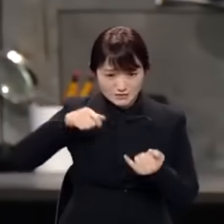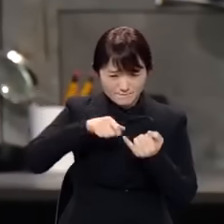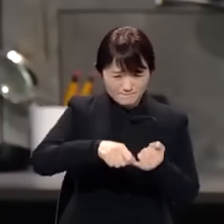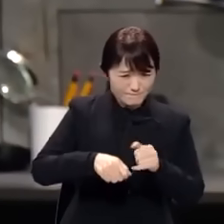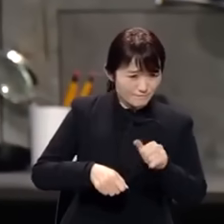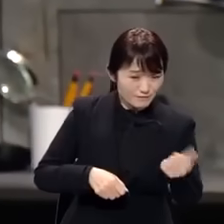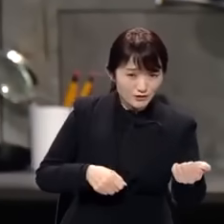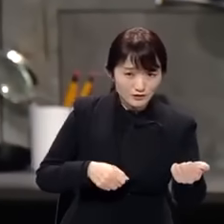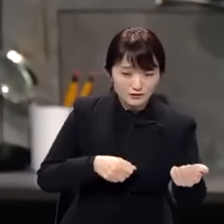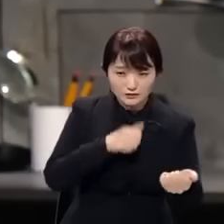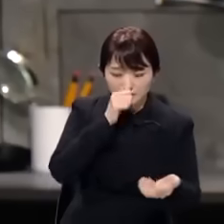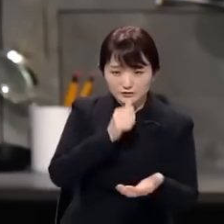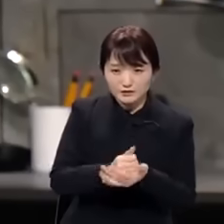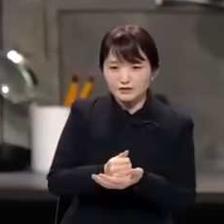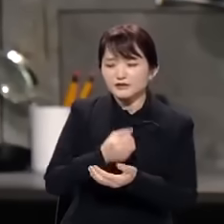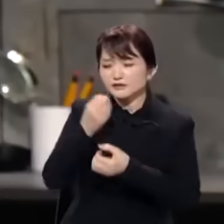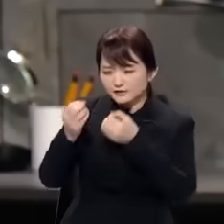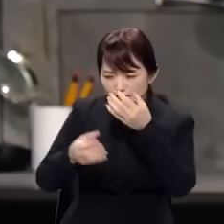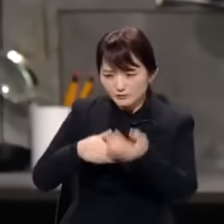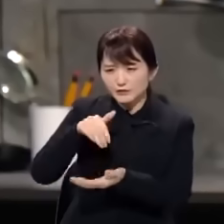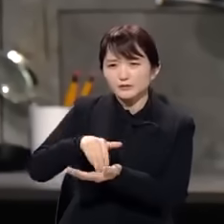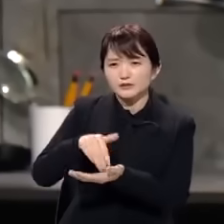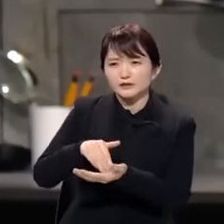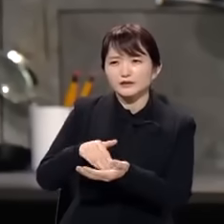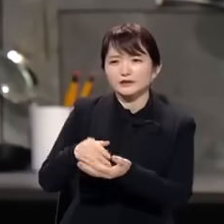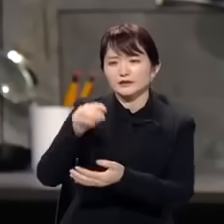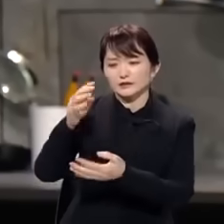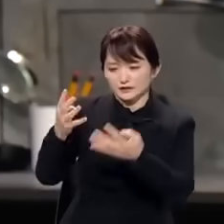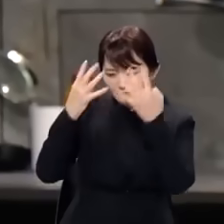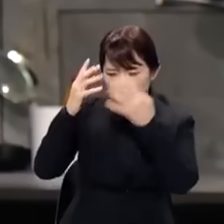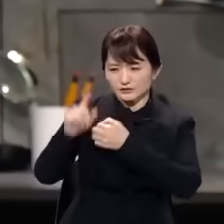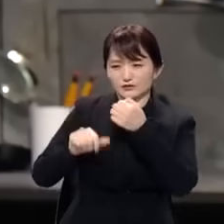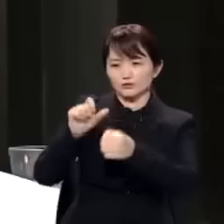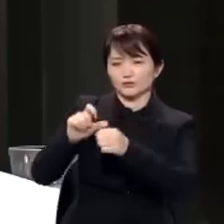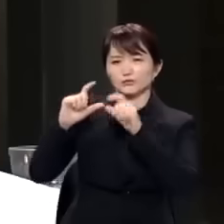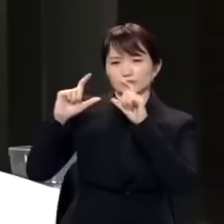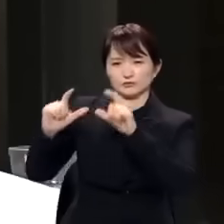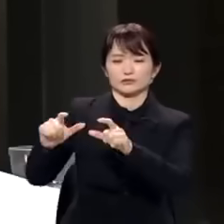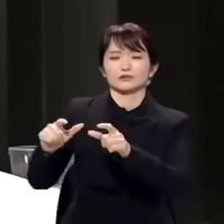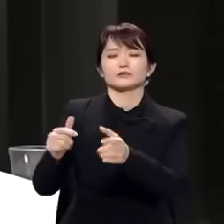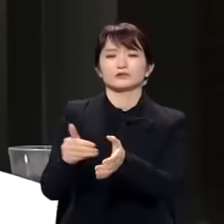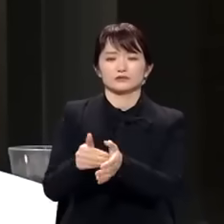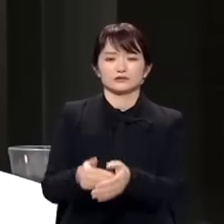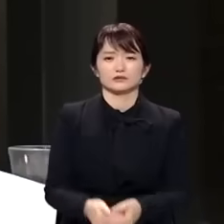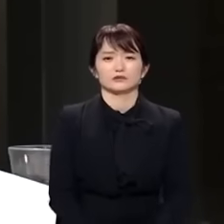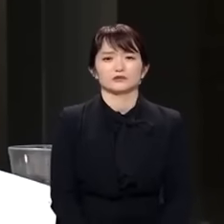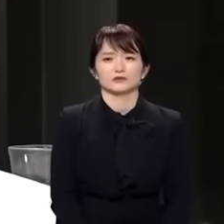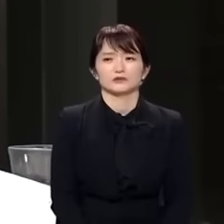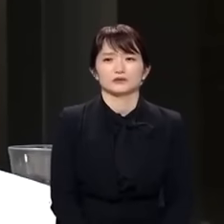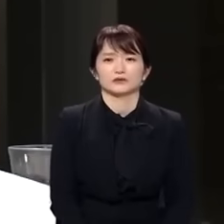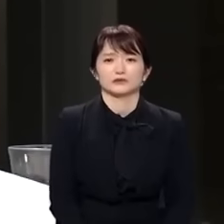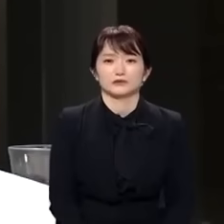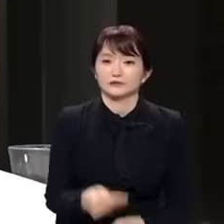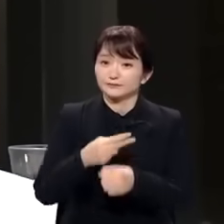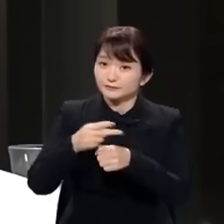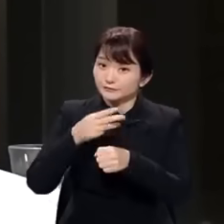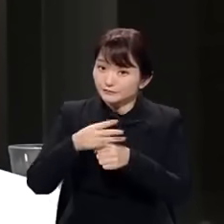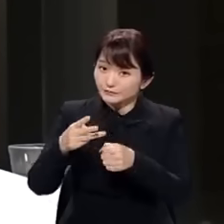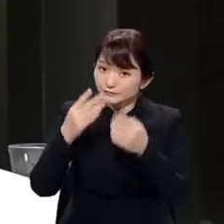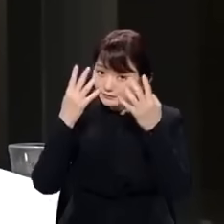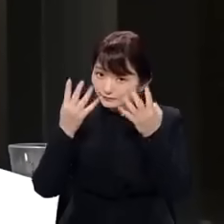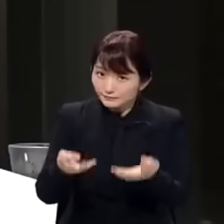범행을 자백하고 반성했다는 이유로 15년에 그쳤습니다 아 2 3년 뒤면